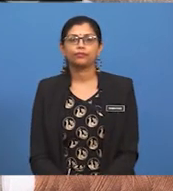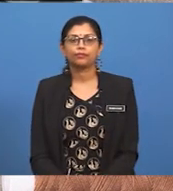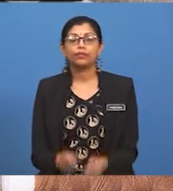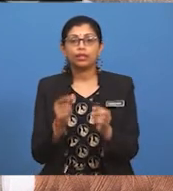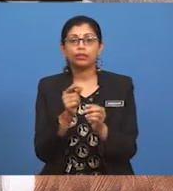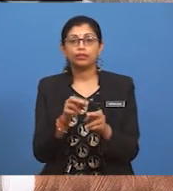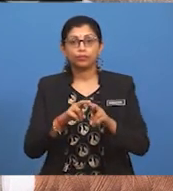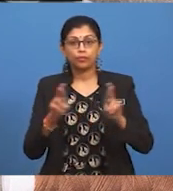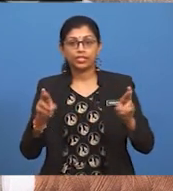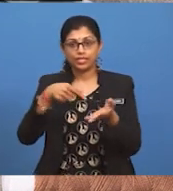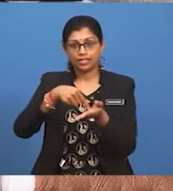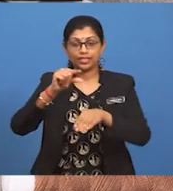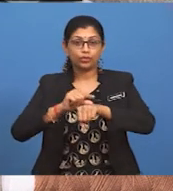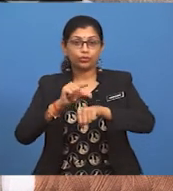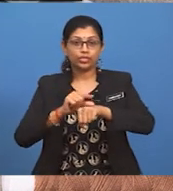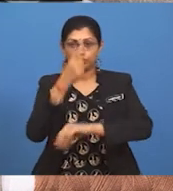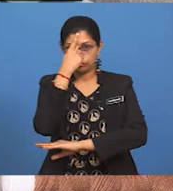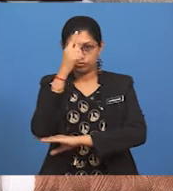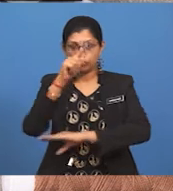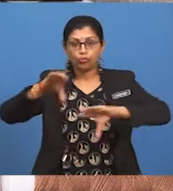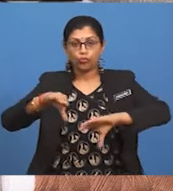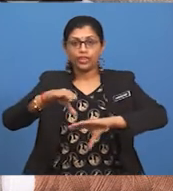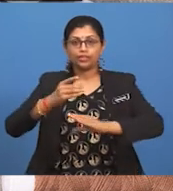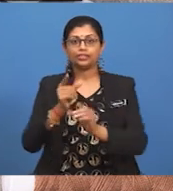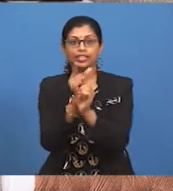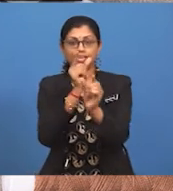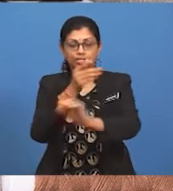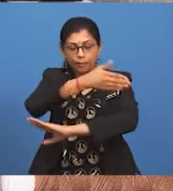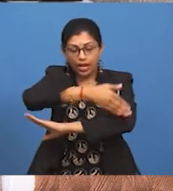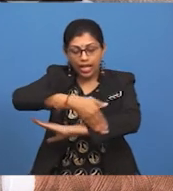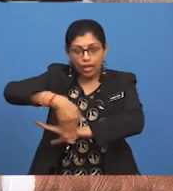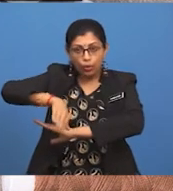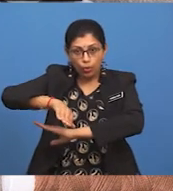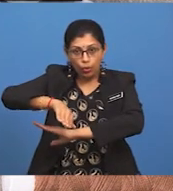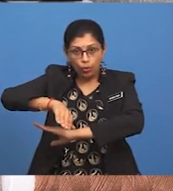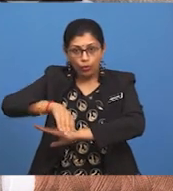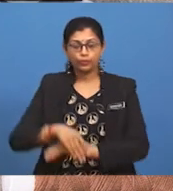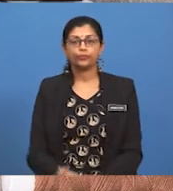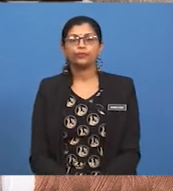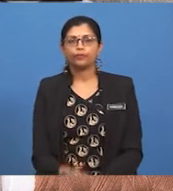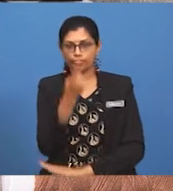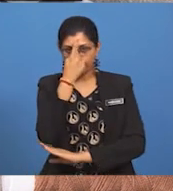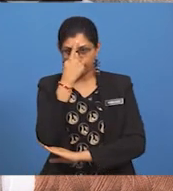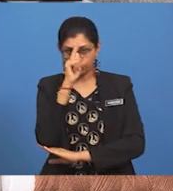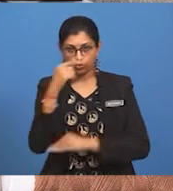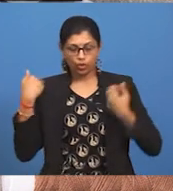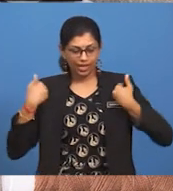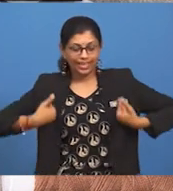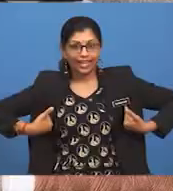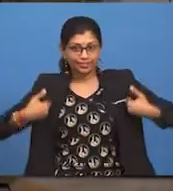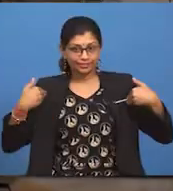digunakan untuk membuat garisan melengkung, terutamanya pada garisan keruk lengan